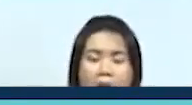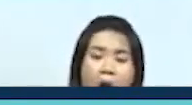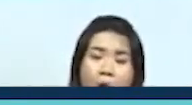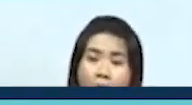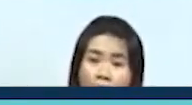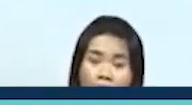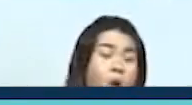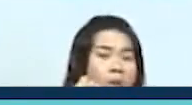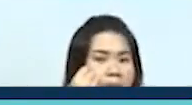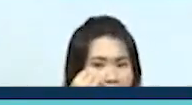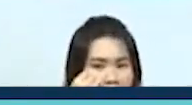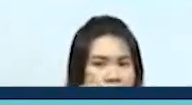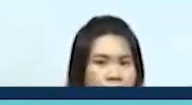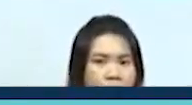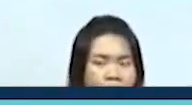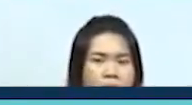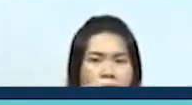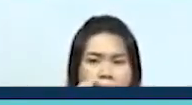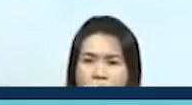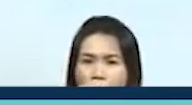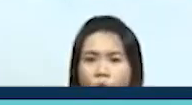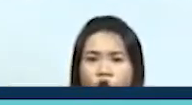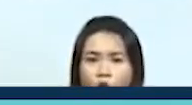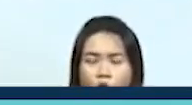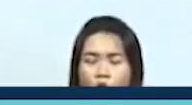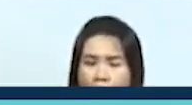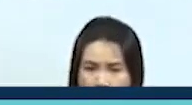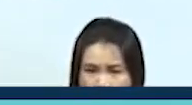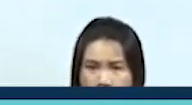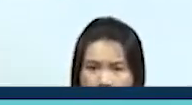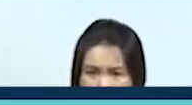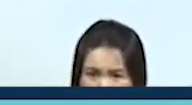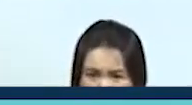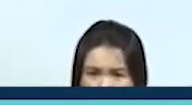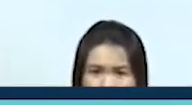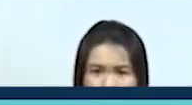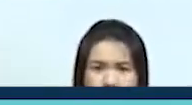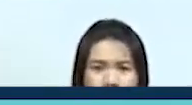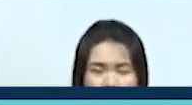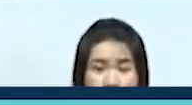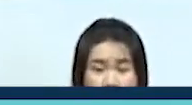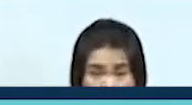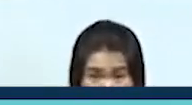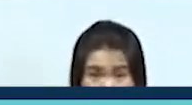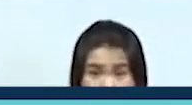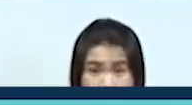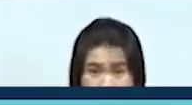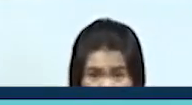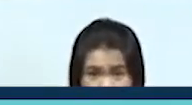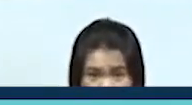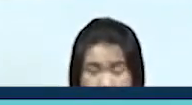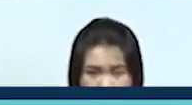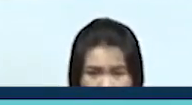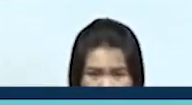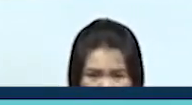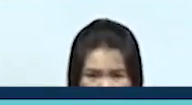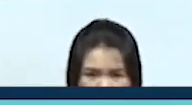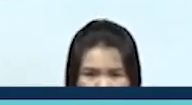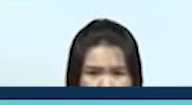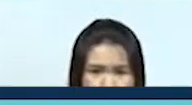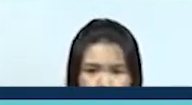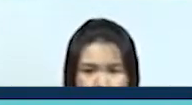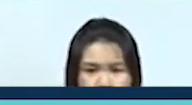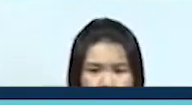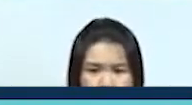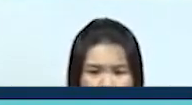เทศทั้งมิติด้านการป้องกันและแก้ไขปัญหายาเสพติดที่จะนำไปเผยแพร่และส่งต่อความรู้ให้กับเพื่อนเยาวชนในประเทศ